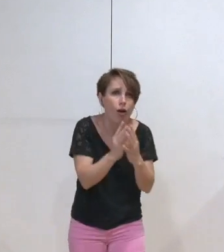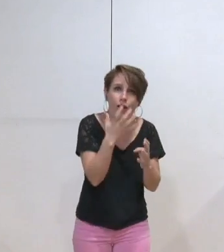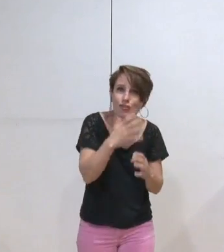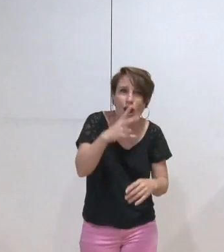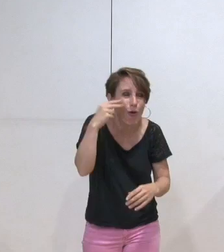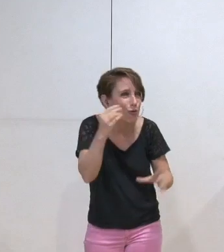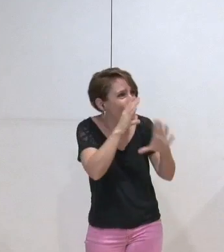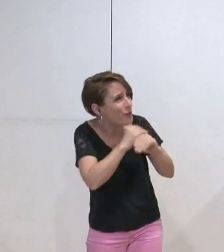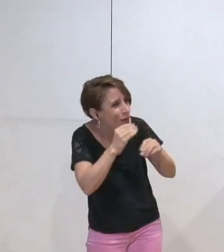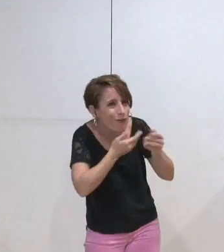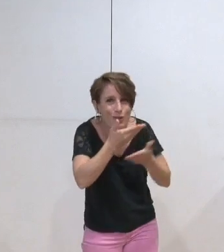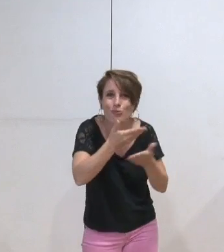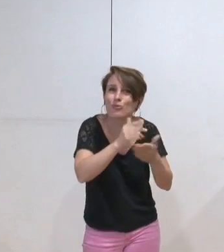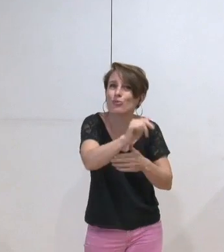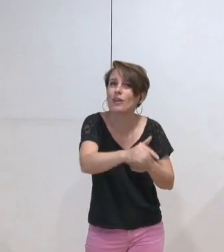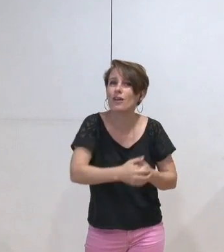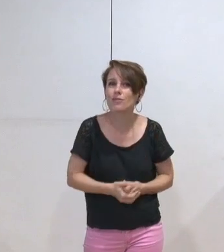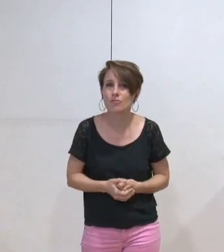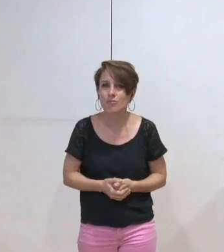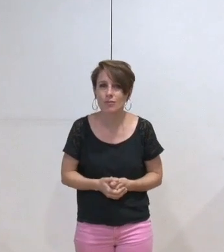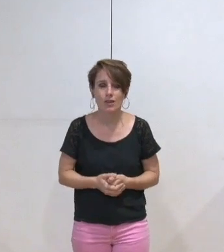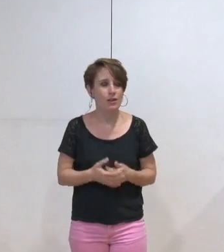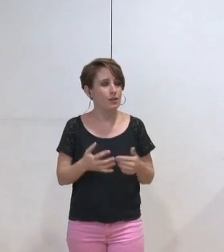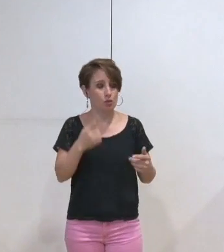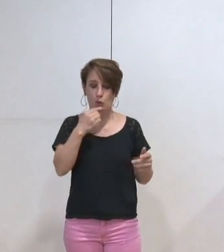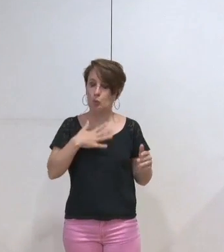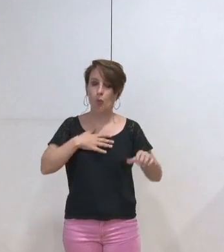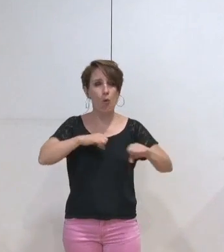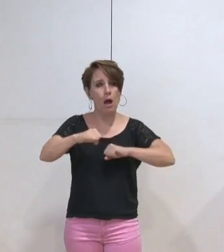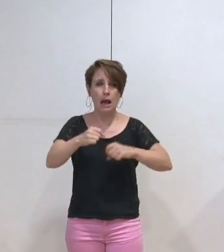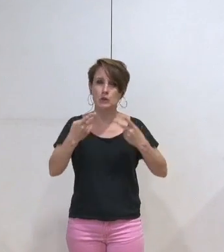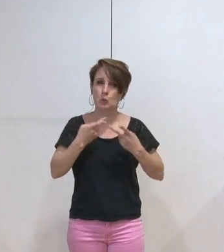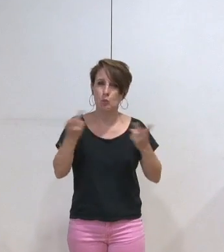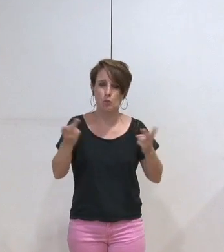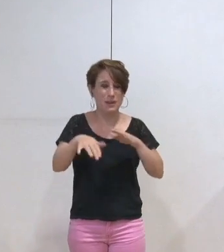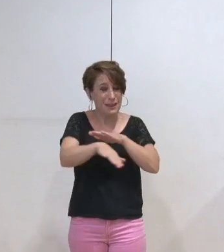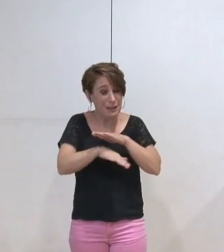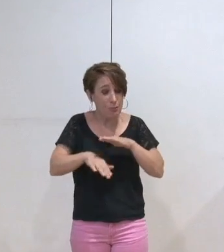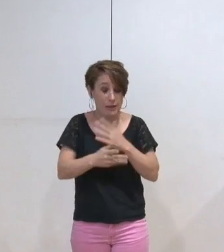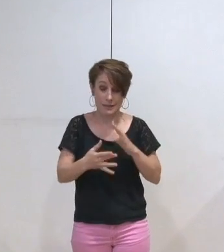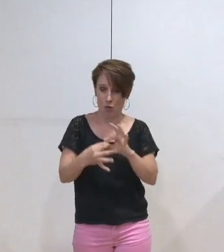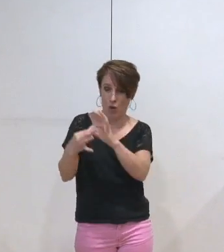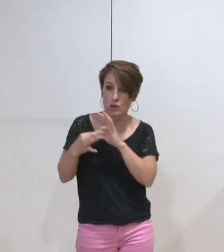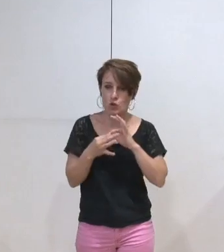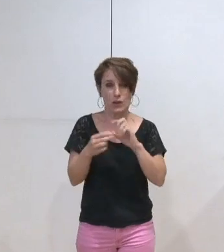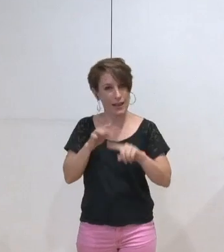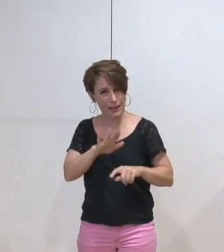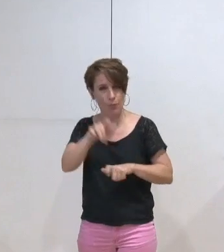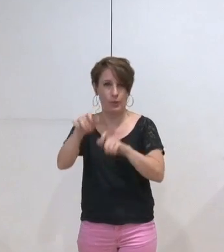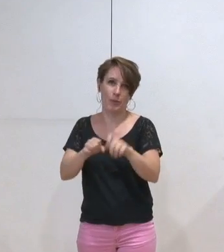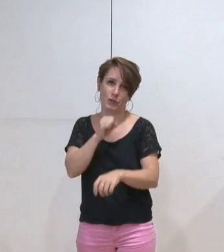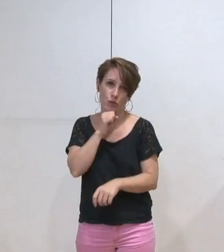communication vous reniez à mon sens une partie fondamentale de l'action publique la solidarité envers les les personnes âgées vous êtes dans la